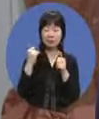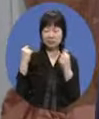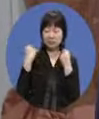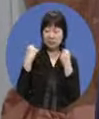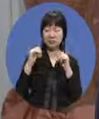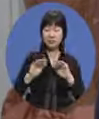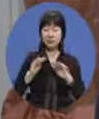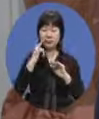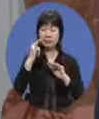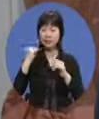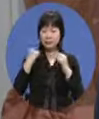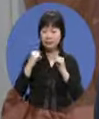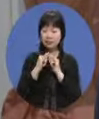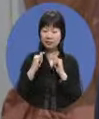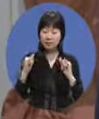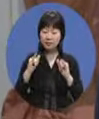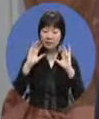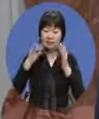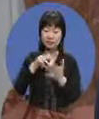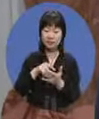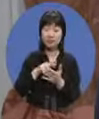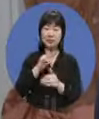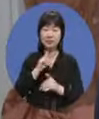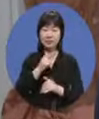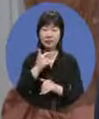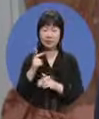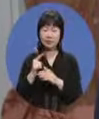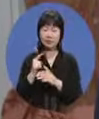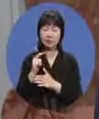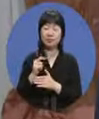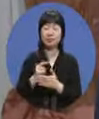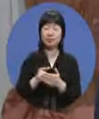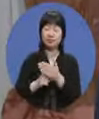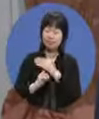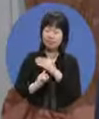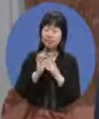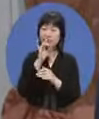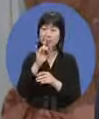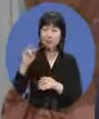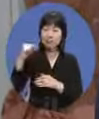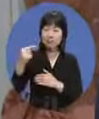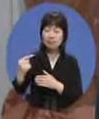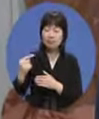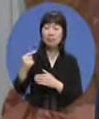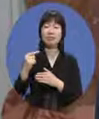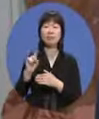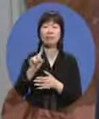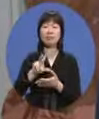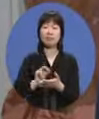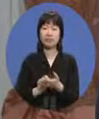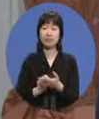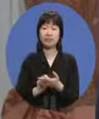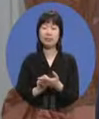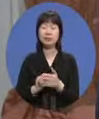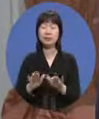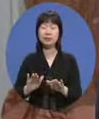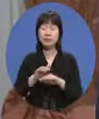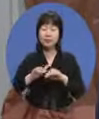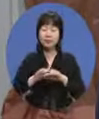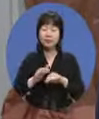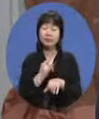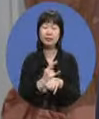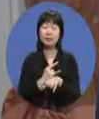힘에, 부모는 힘 있는 사람이에요. 애 입장에서는요. 그걸 너무 굴복시킬 건 없고요. 그다음에 이제 그다음에 문제를 이제